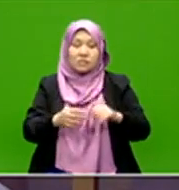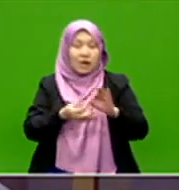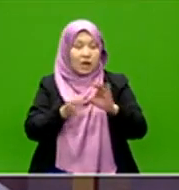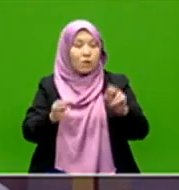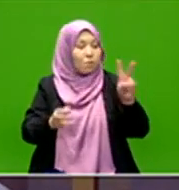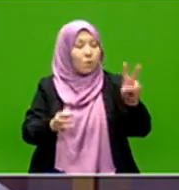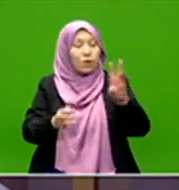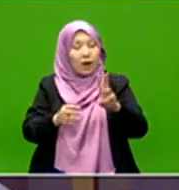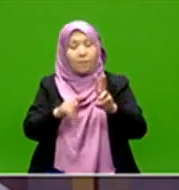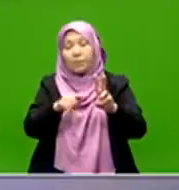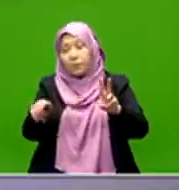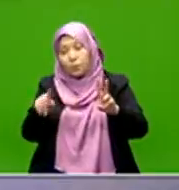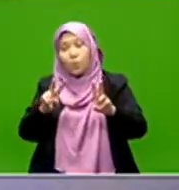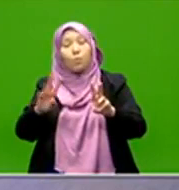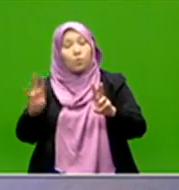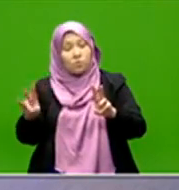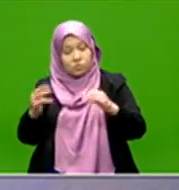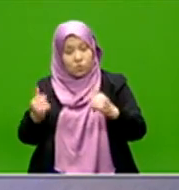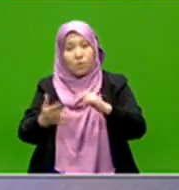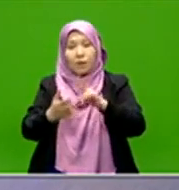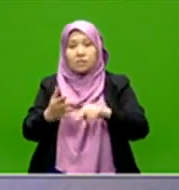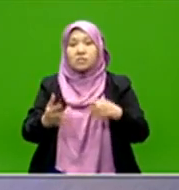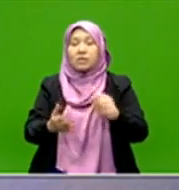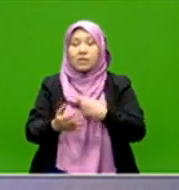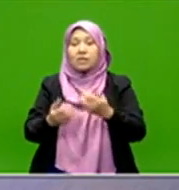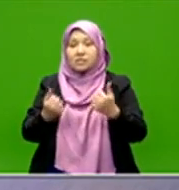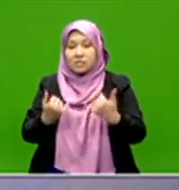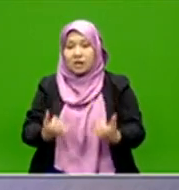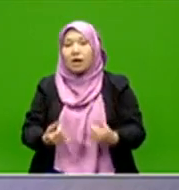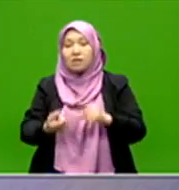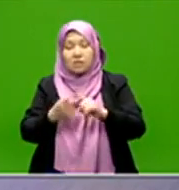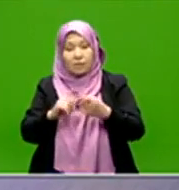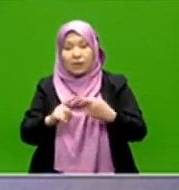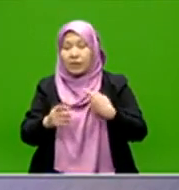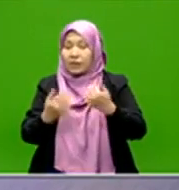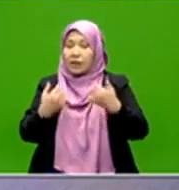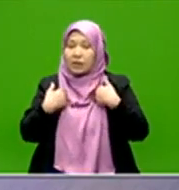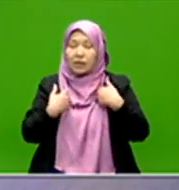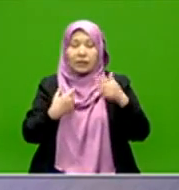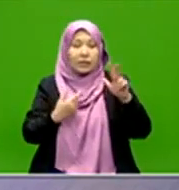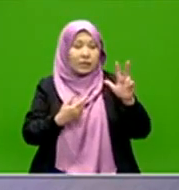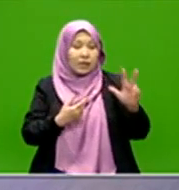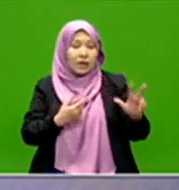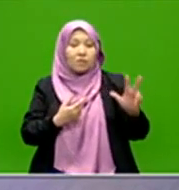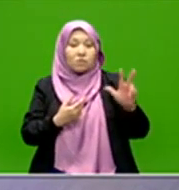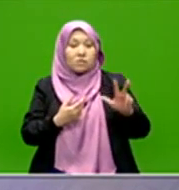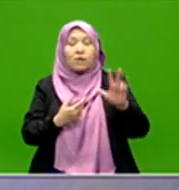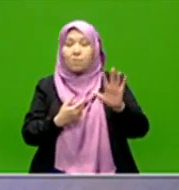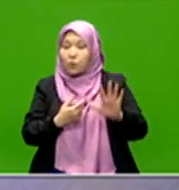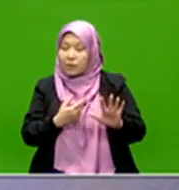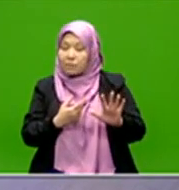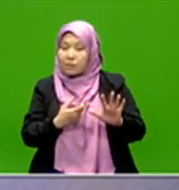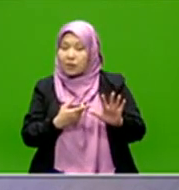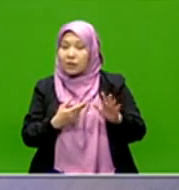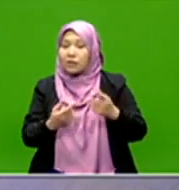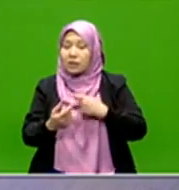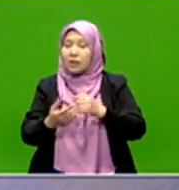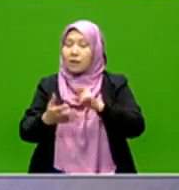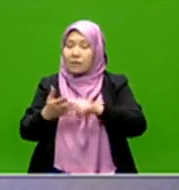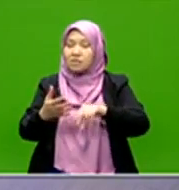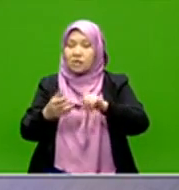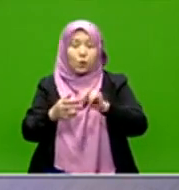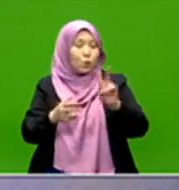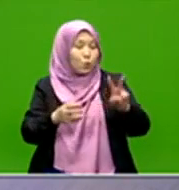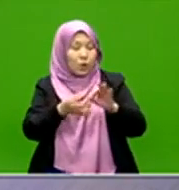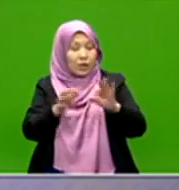Ustaz Tirmizi. Baik, terima kasih Al-Fadhil Ustaz Fazrul. Tuan-tuan dan puan sahabat Al-Quran, kita berada di halaman 335. Kita nak baca dua ayat,